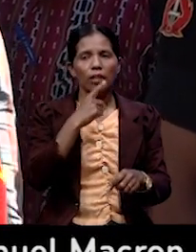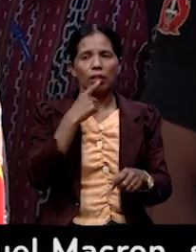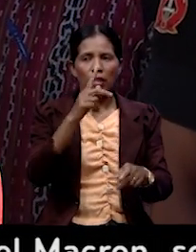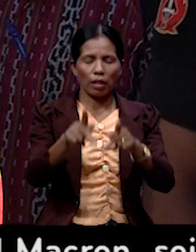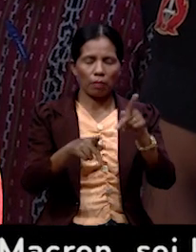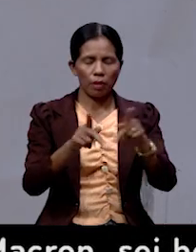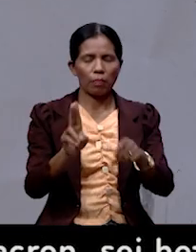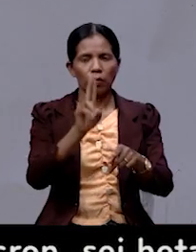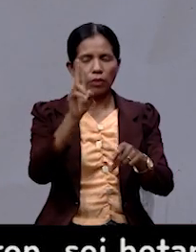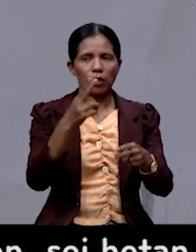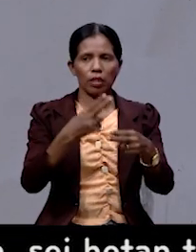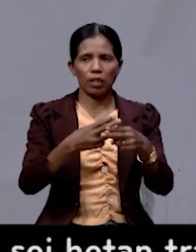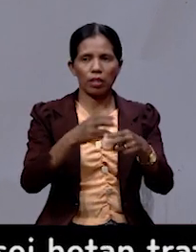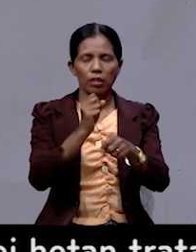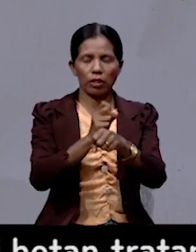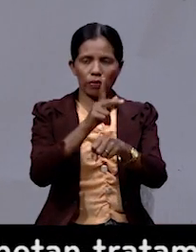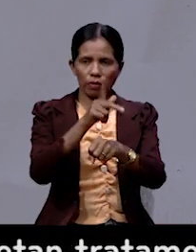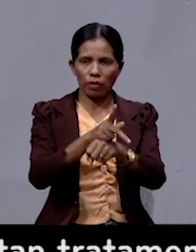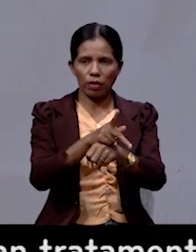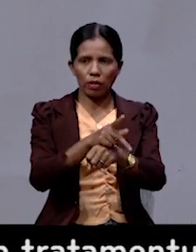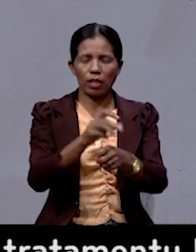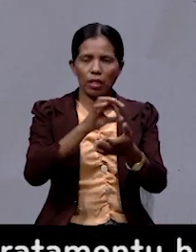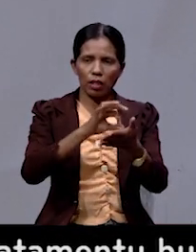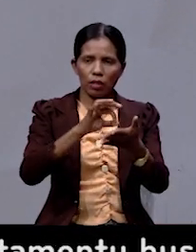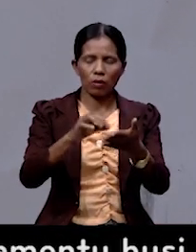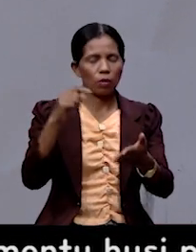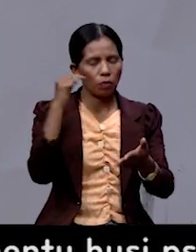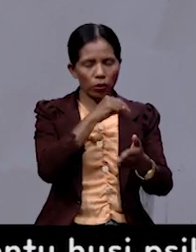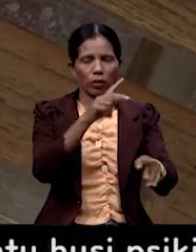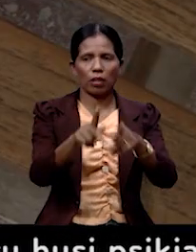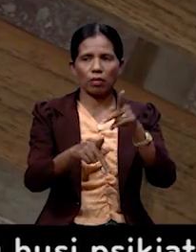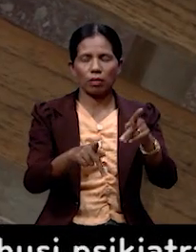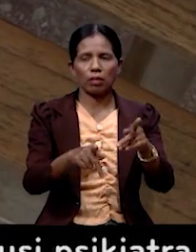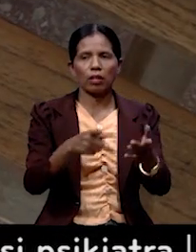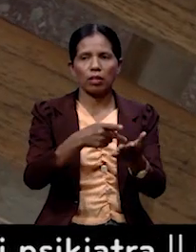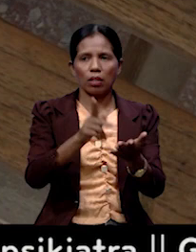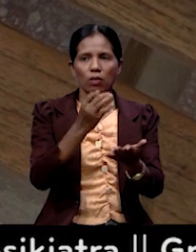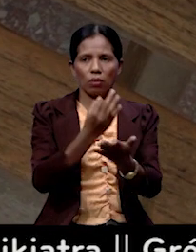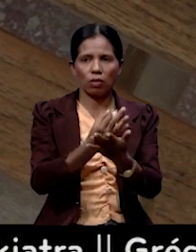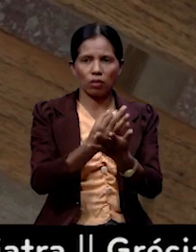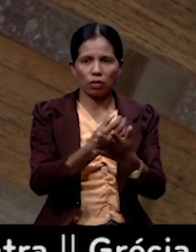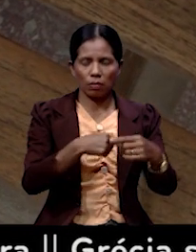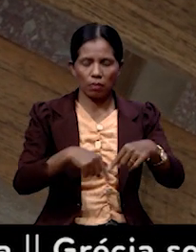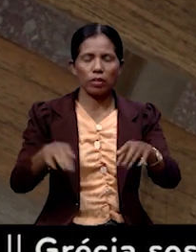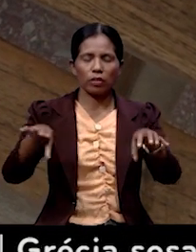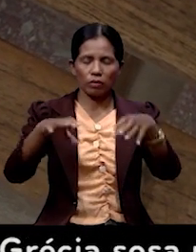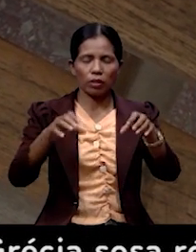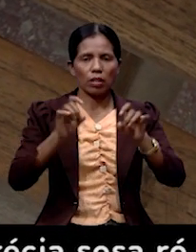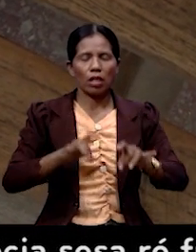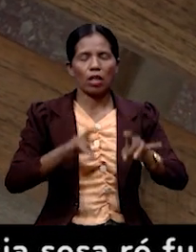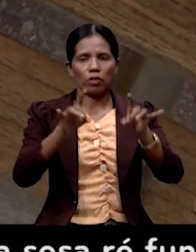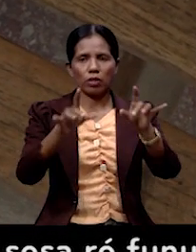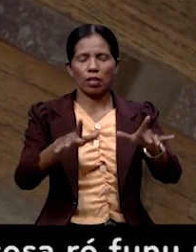documento usanaran Sefope no ninia assinatura ho di bosok ema halo cobrança osang loriba serviço i Australia. Ami ho